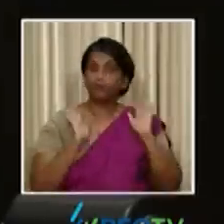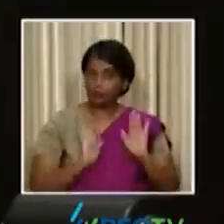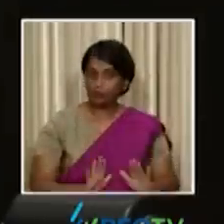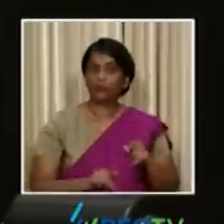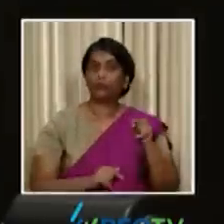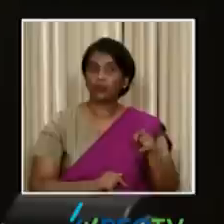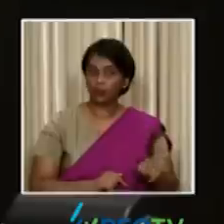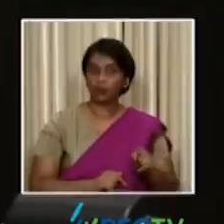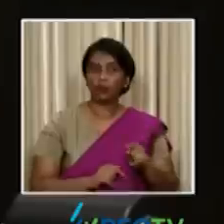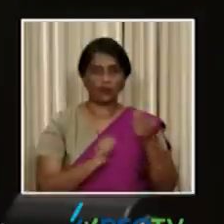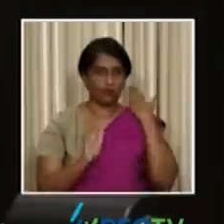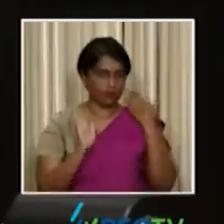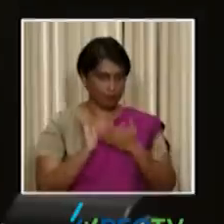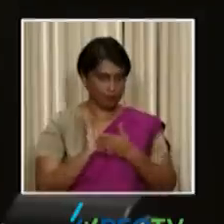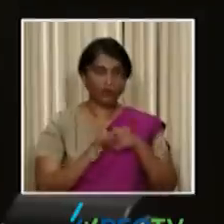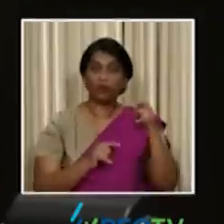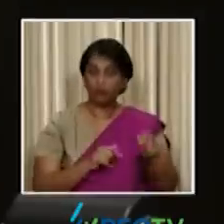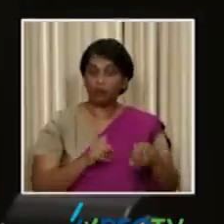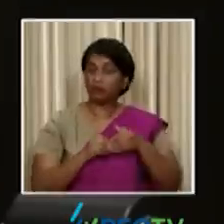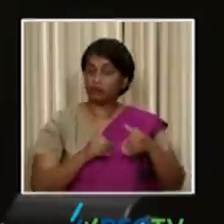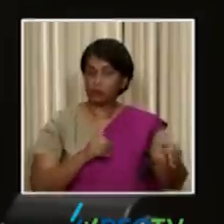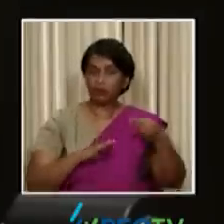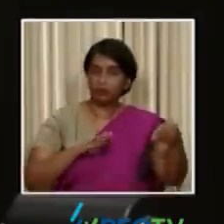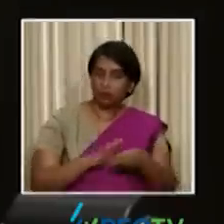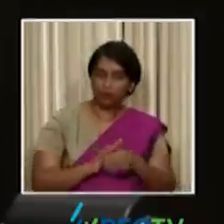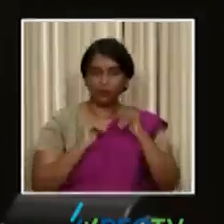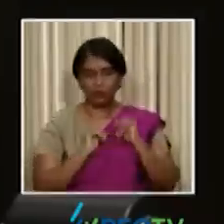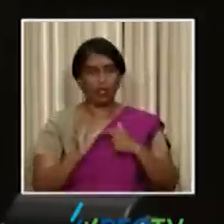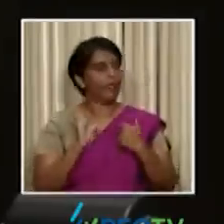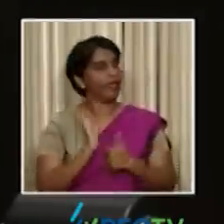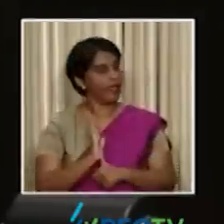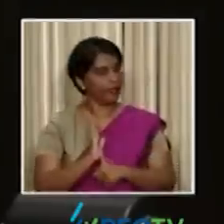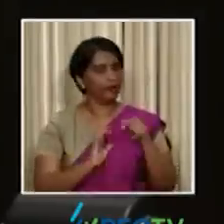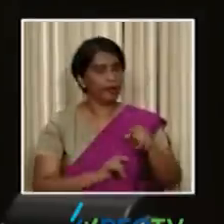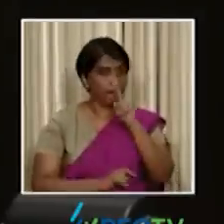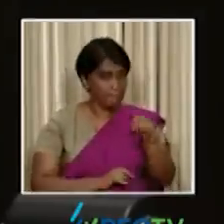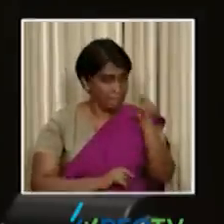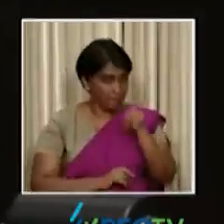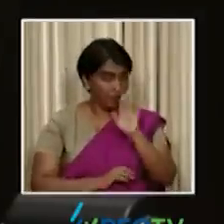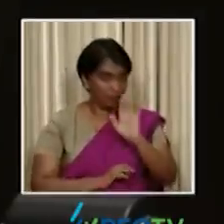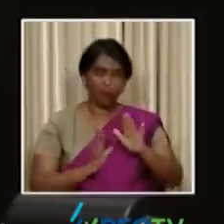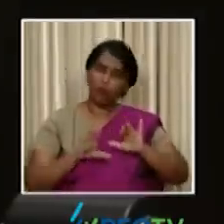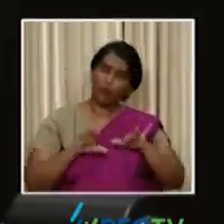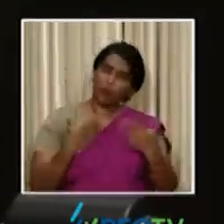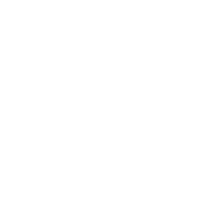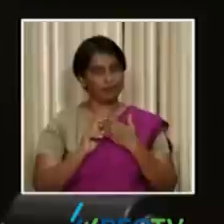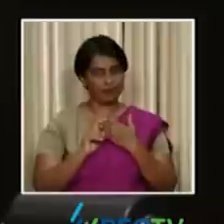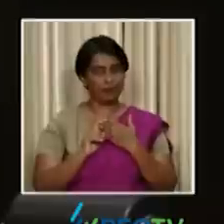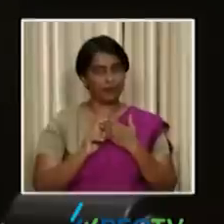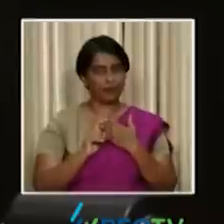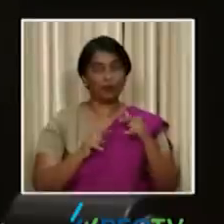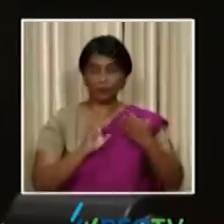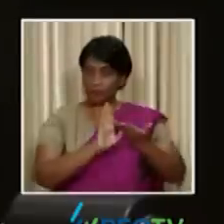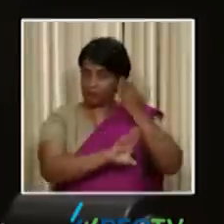ඒකත් අපරාධ ගණයට වැටෙන එකක් මේ පවතින අල්ලසෝ දූෂණ පනත යටතේ වරදක් විදියට සැලකෙන ඕනම කාරණයක් සම්බන්ධයෙන්